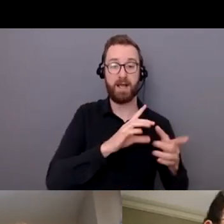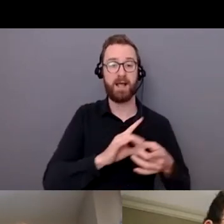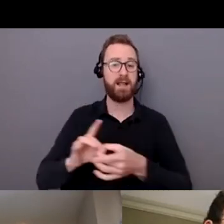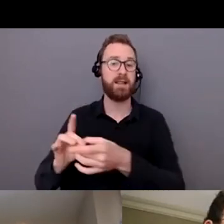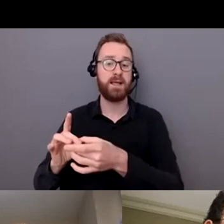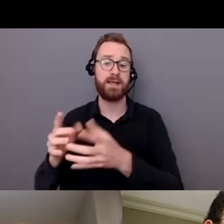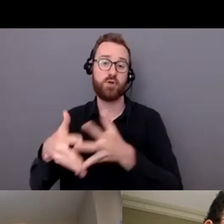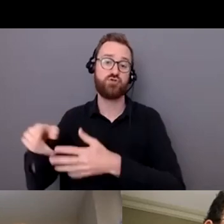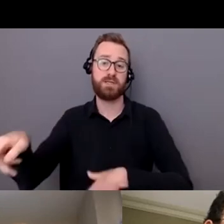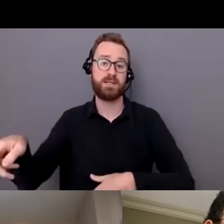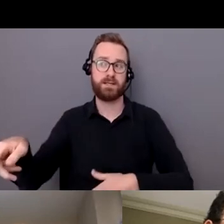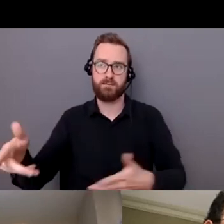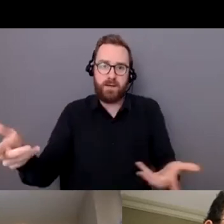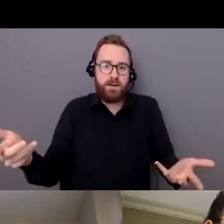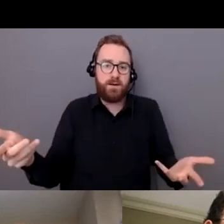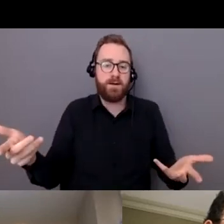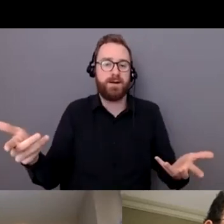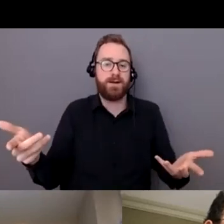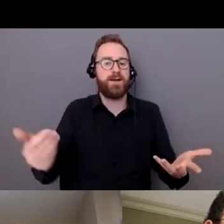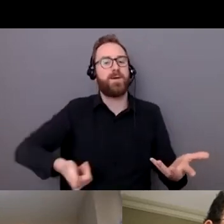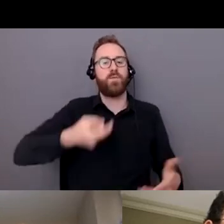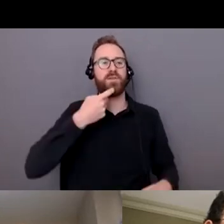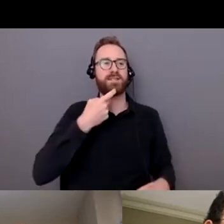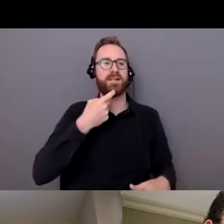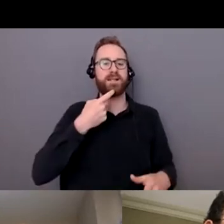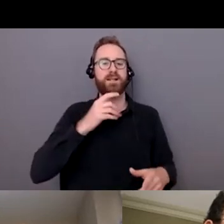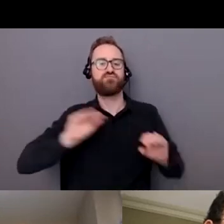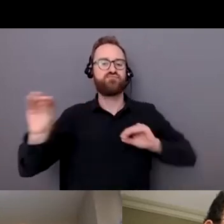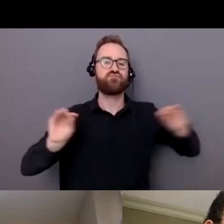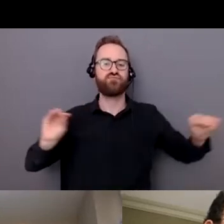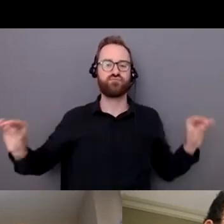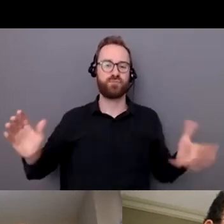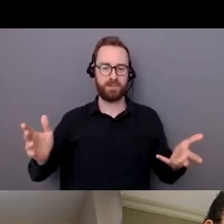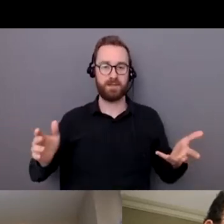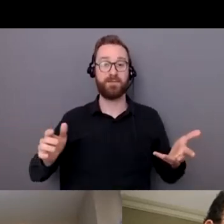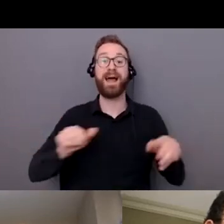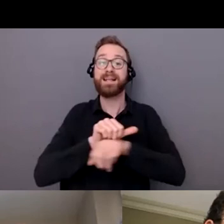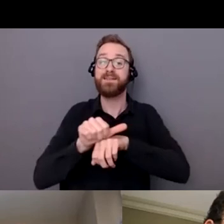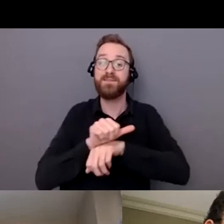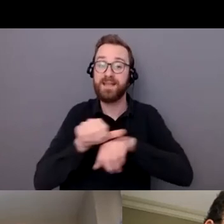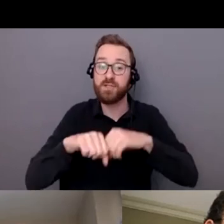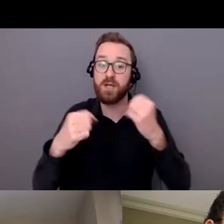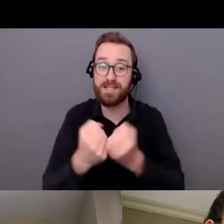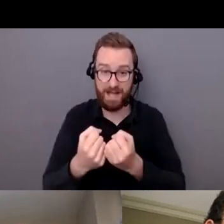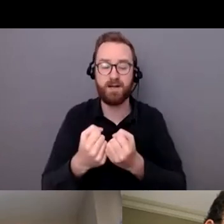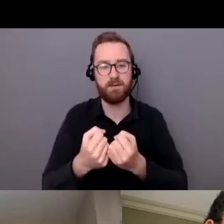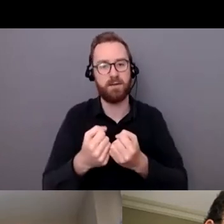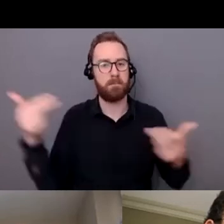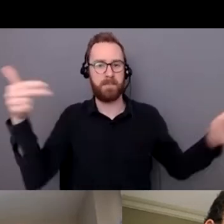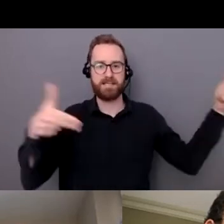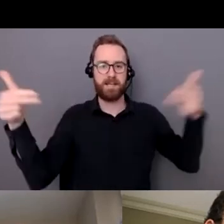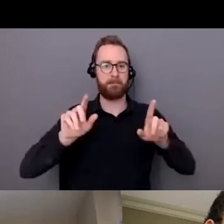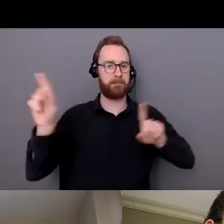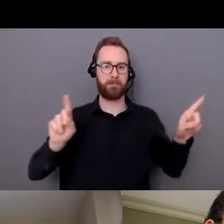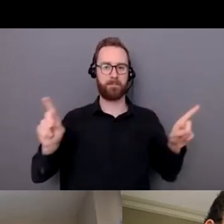aux États-Unis. Donc, c'est plus facile, sur ce plan-là, nous, de faire des activités sociales parce que les gens participent davantage, sachant qu'ils n'ont pas à